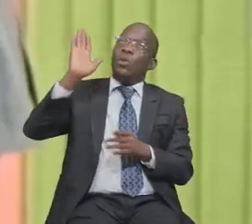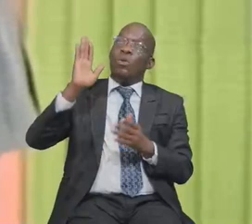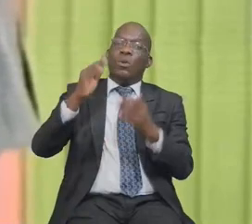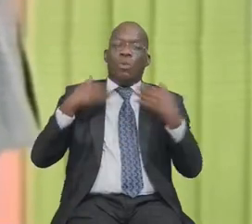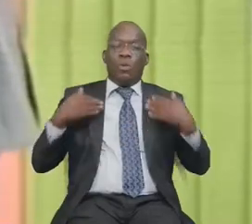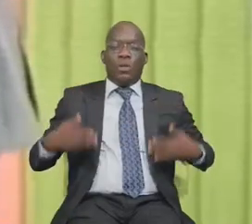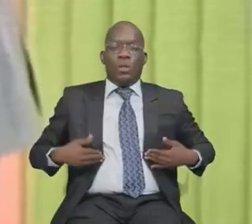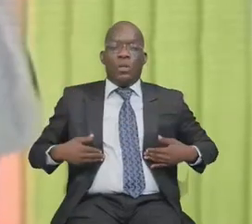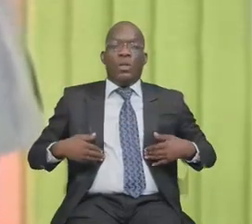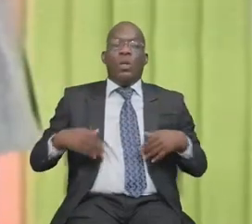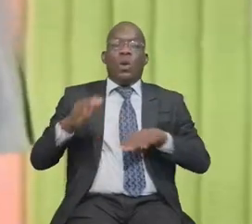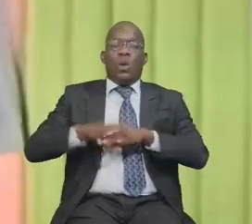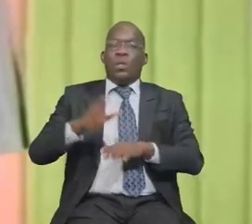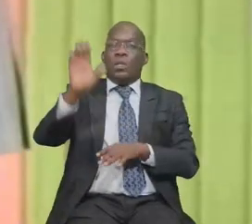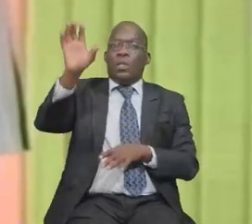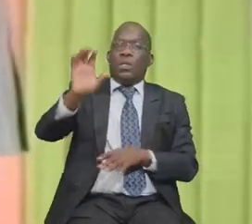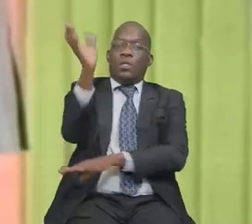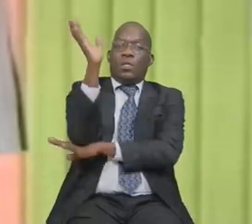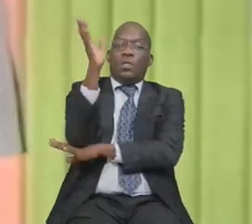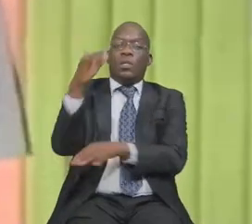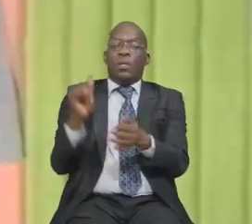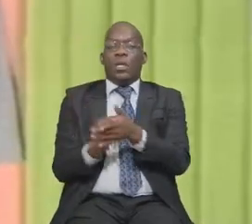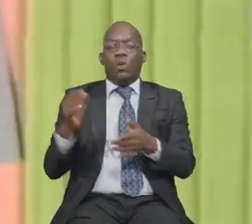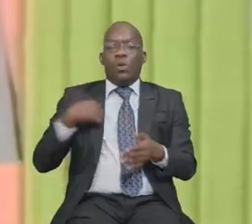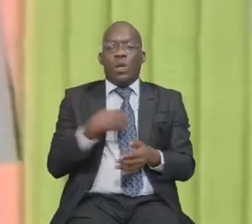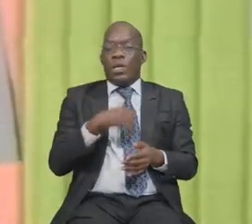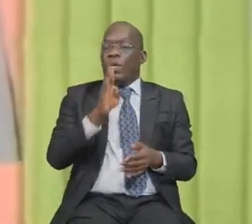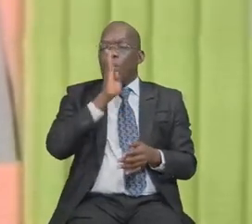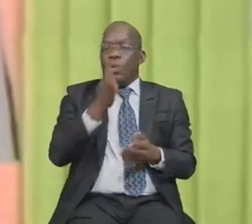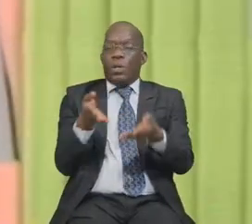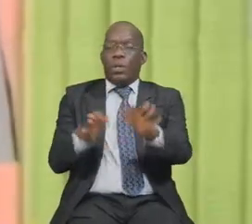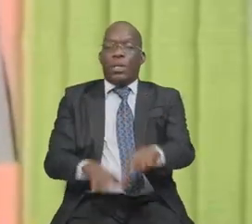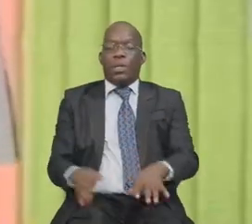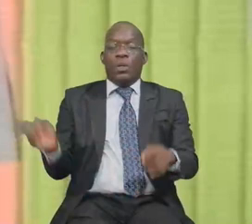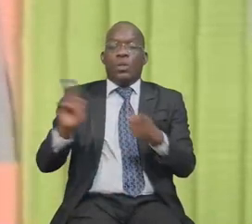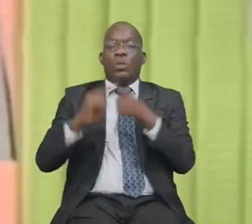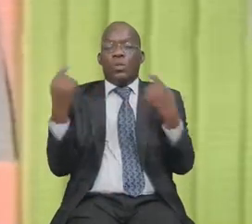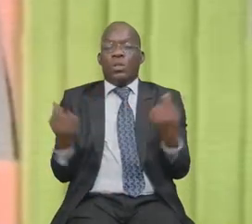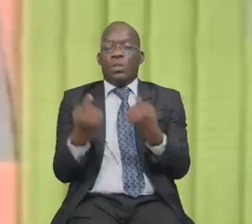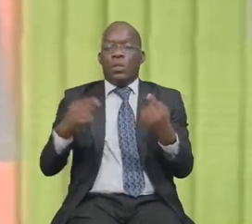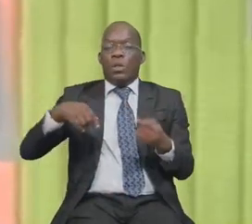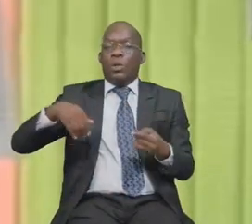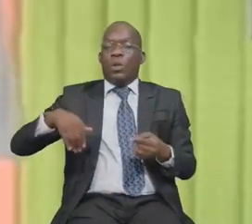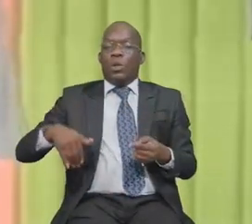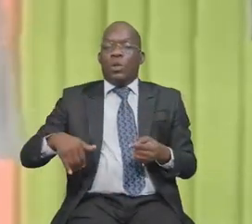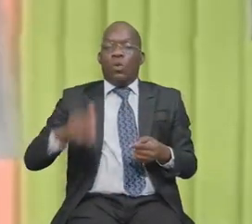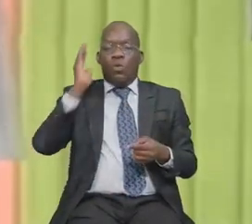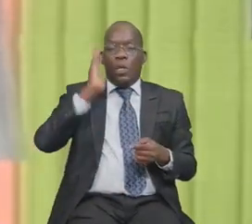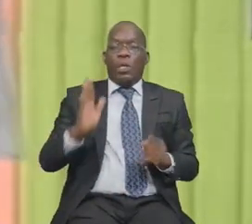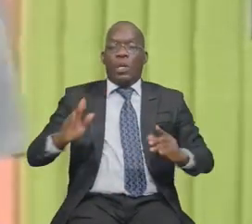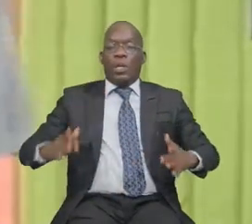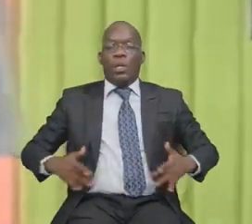que, mort au péché, nous vivions pour la justice, lui par